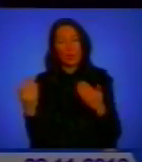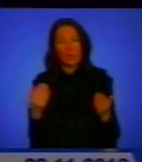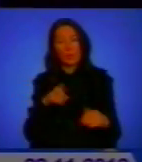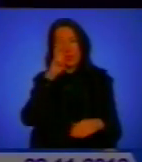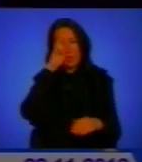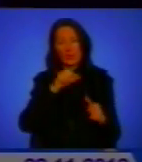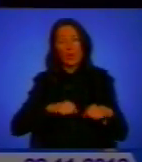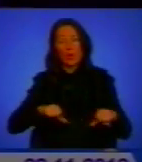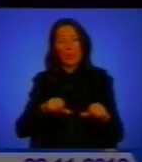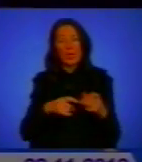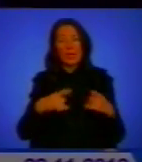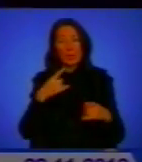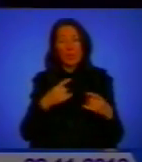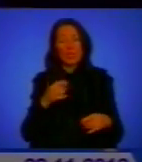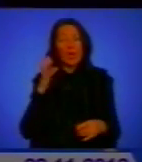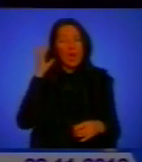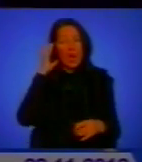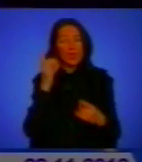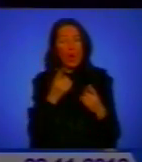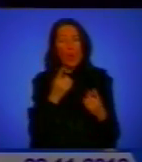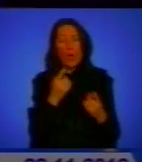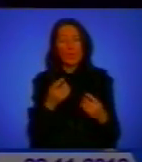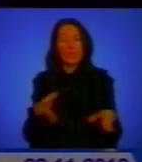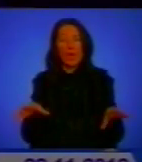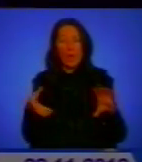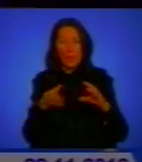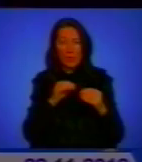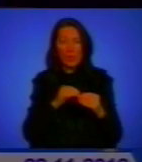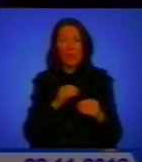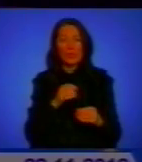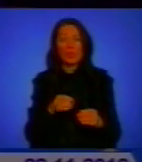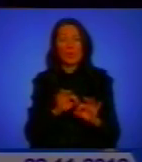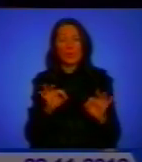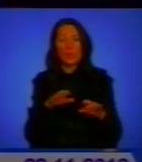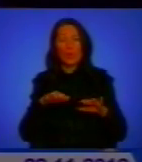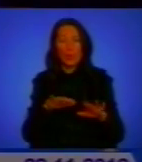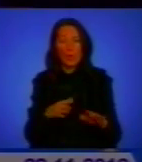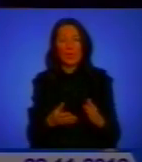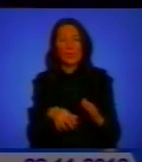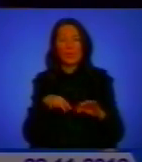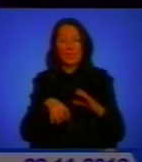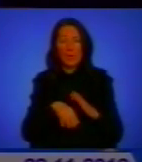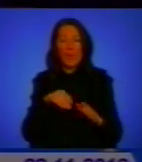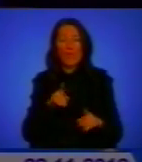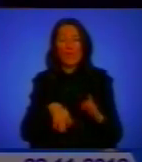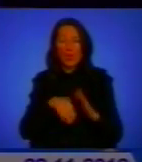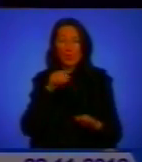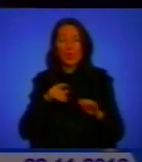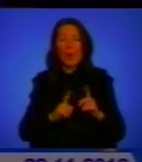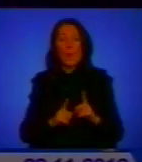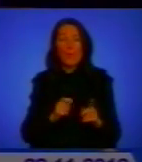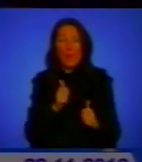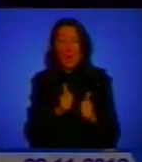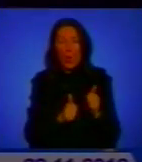Державний комітет телебачення та радіомовлення підбиває підсумки інформаційної кампанії під час виборчих перегонів. Експерти слідкували за подіями